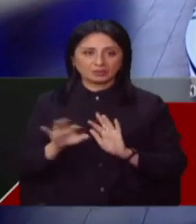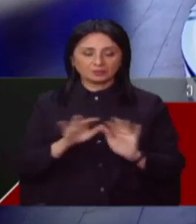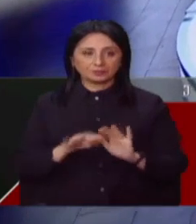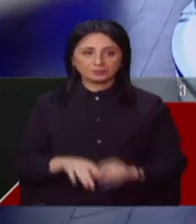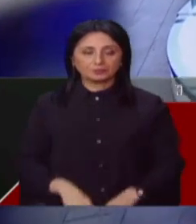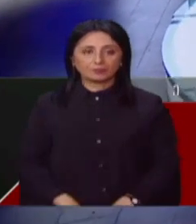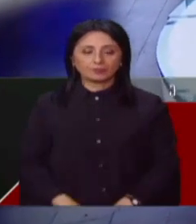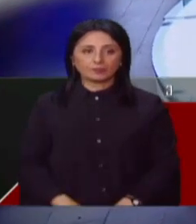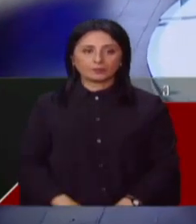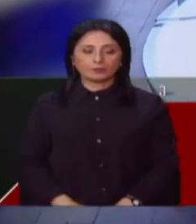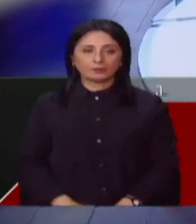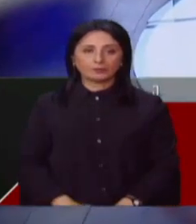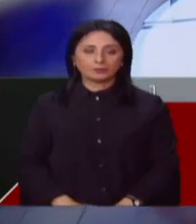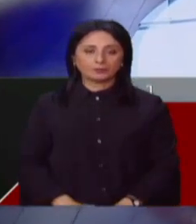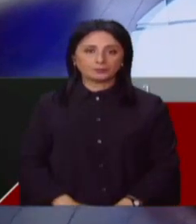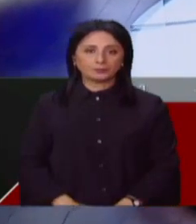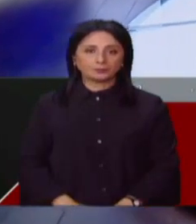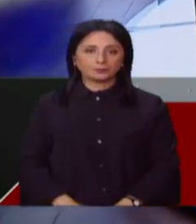მიმდინარე კონსულტაციებს. თამუნა.